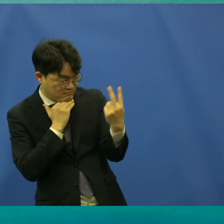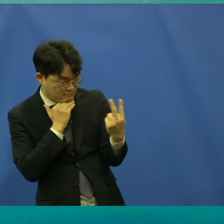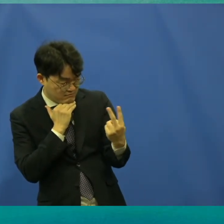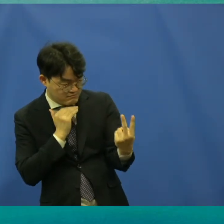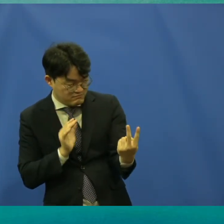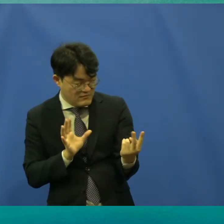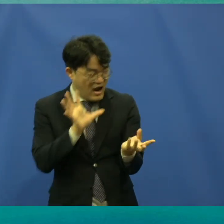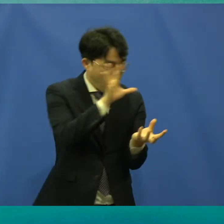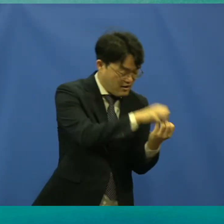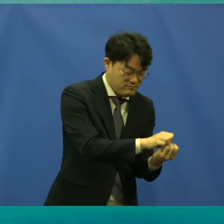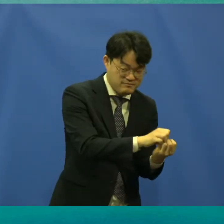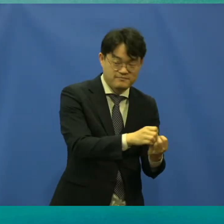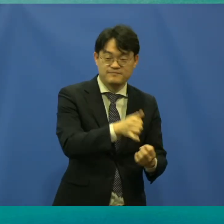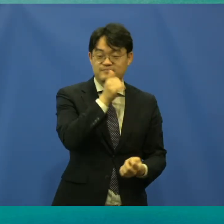하나님은 실수가 없으신 분이십니다.